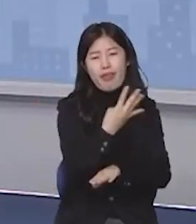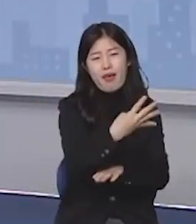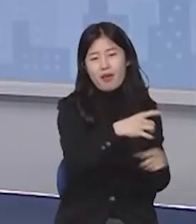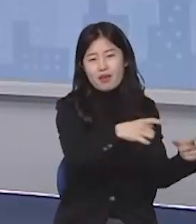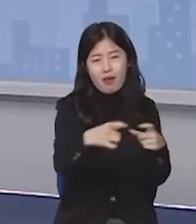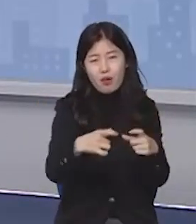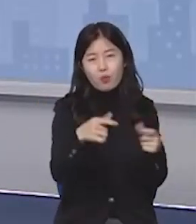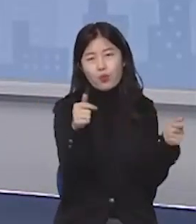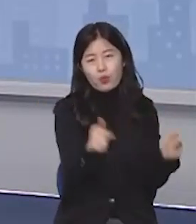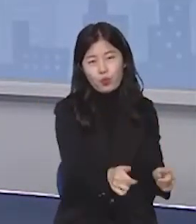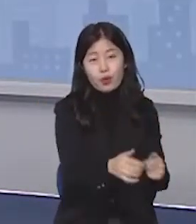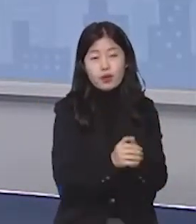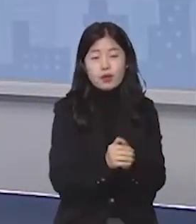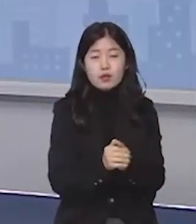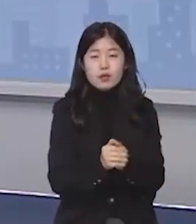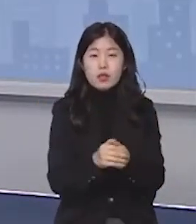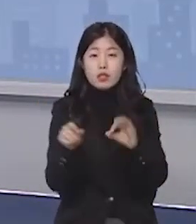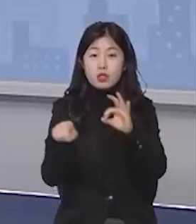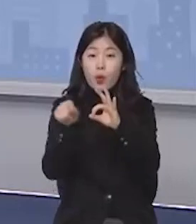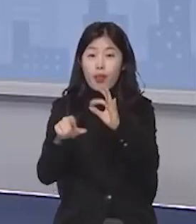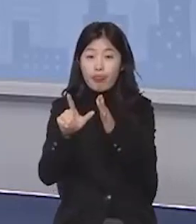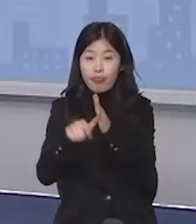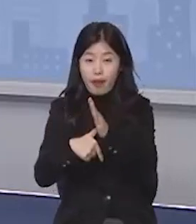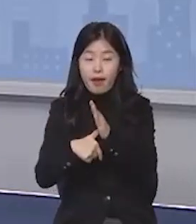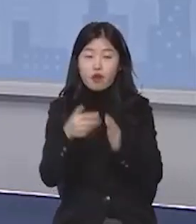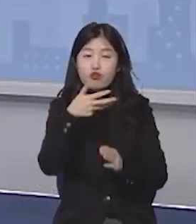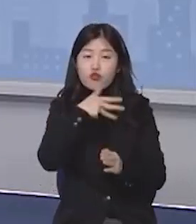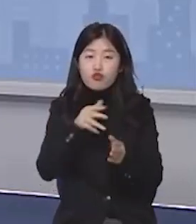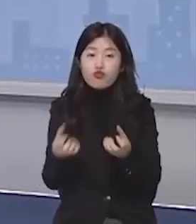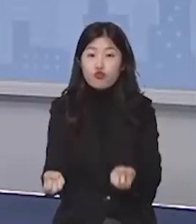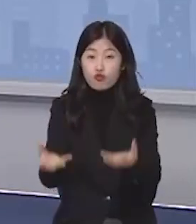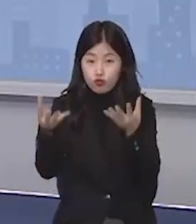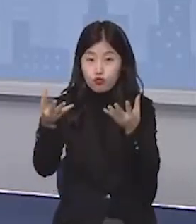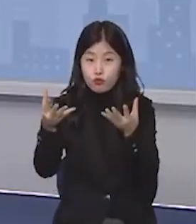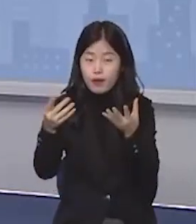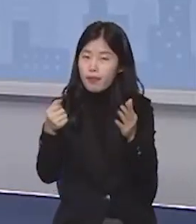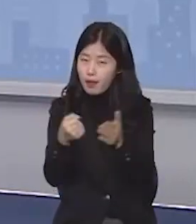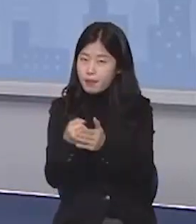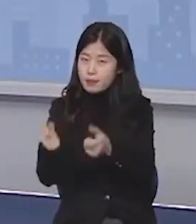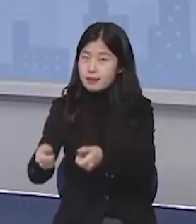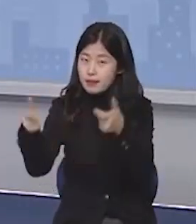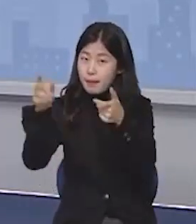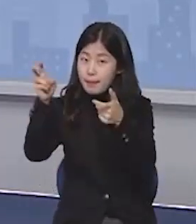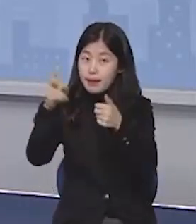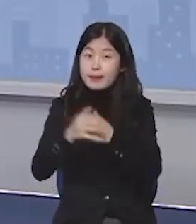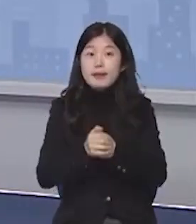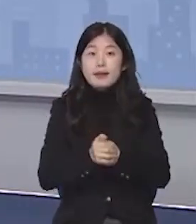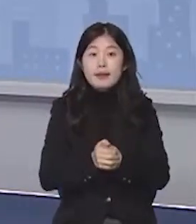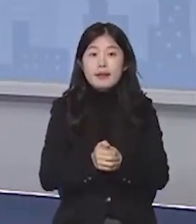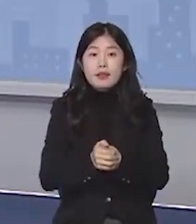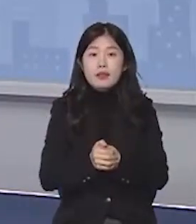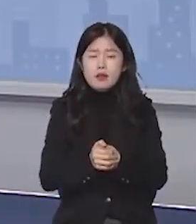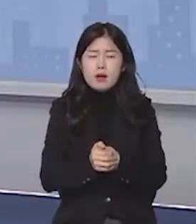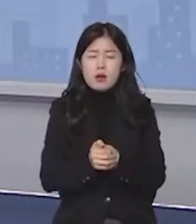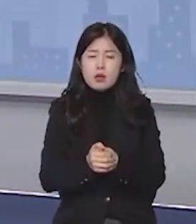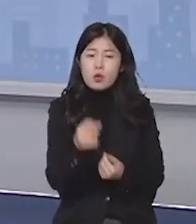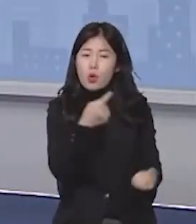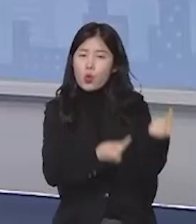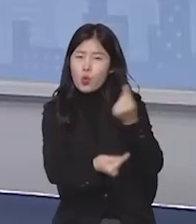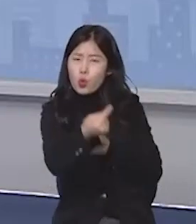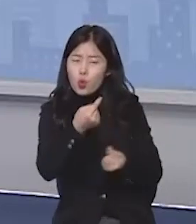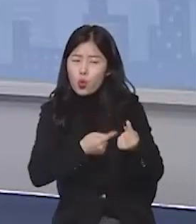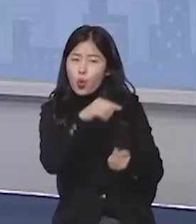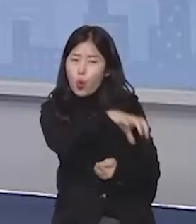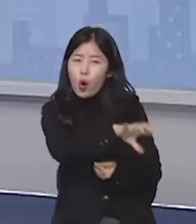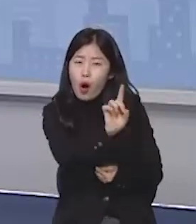줄었습니다 10월에 열린 충장축제의 영향으로 풀이됩니다 관광객들이 어디에서 많이 오는지를